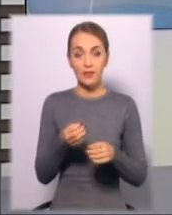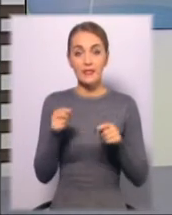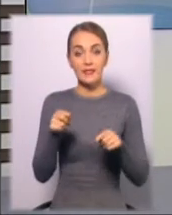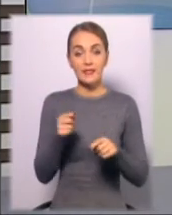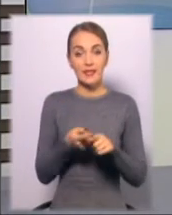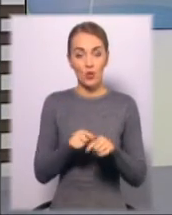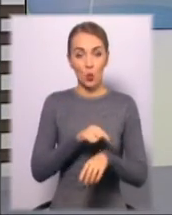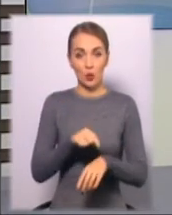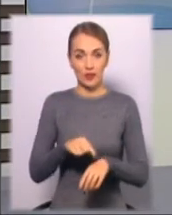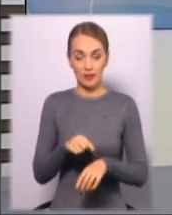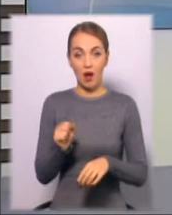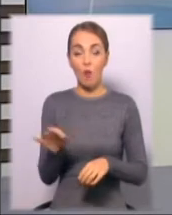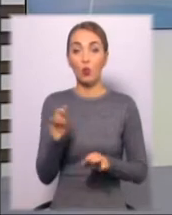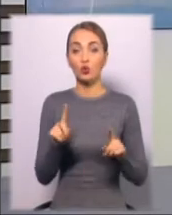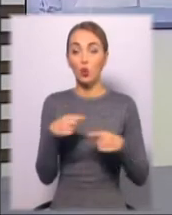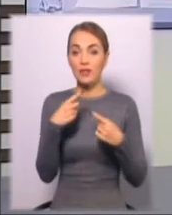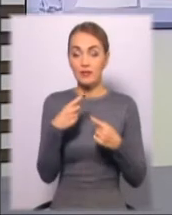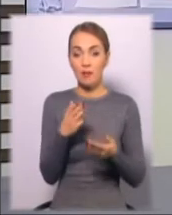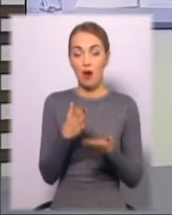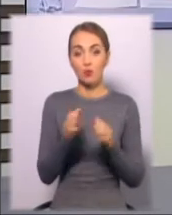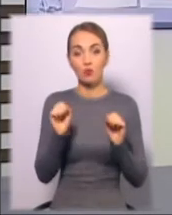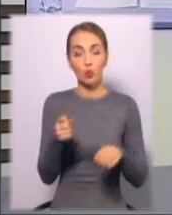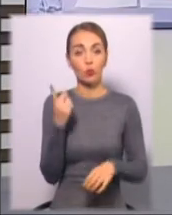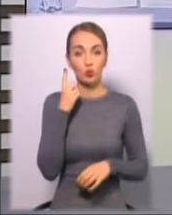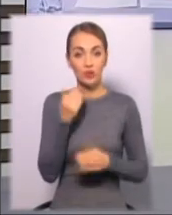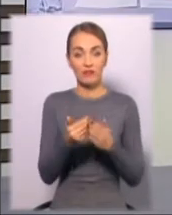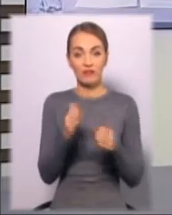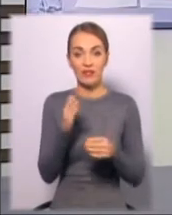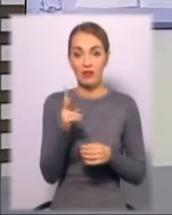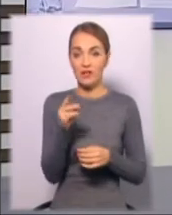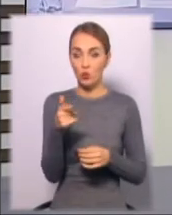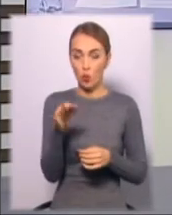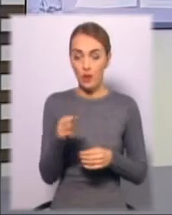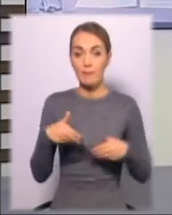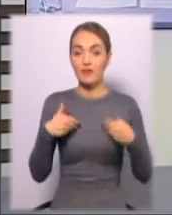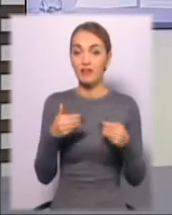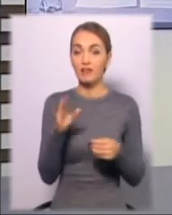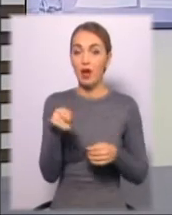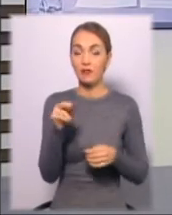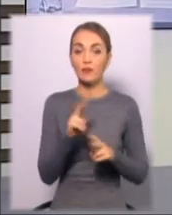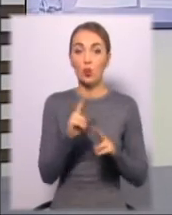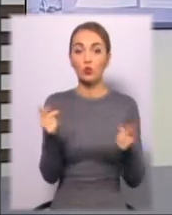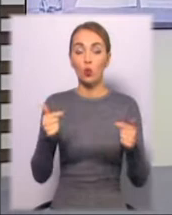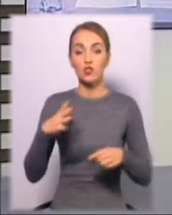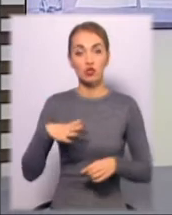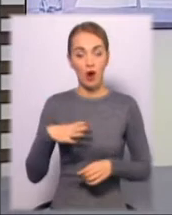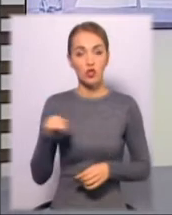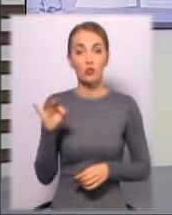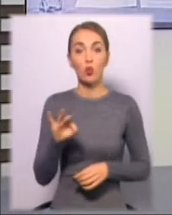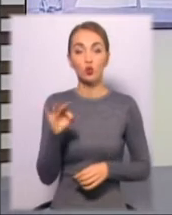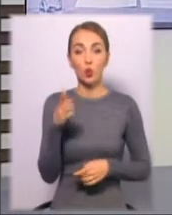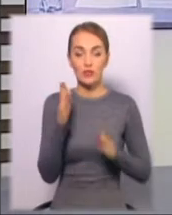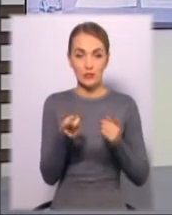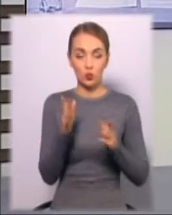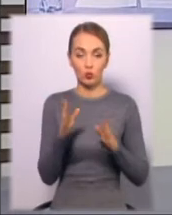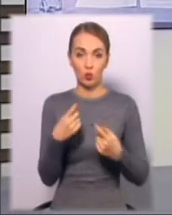години. А про що йтиметься? Маємо змогу вже почути від Владислава Красніцького. Привіт, Влади, на кого з гостей чекаєш і про що дійсно будете